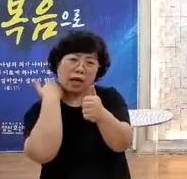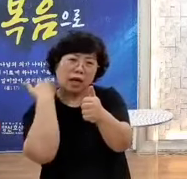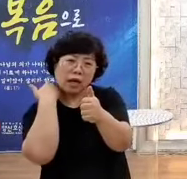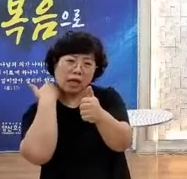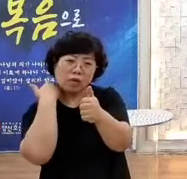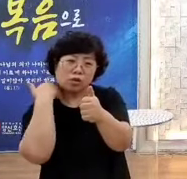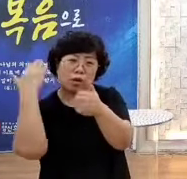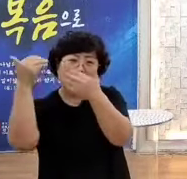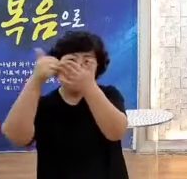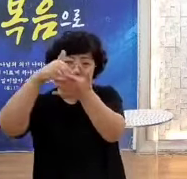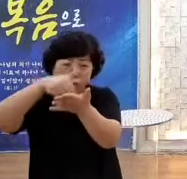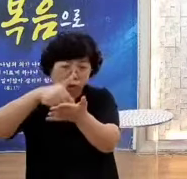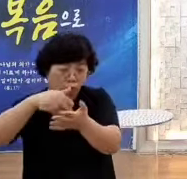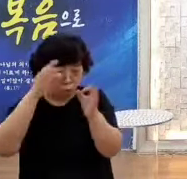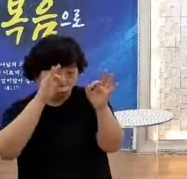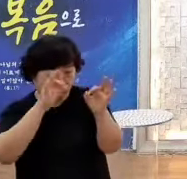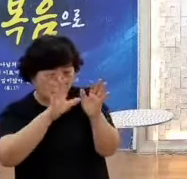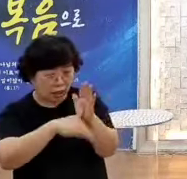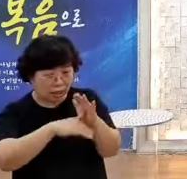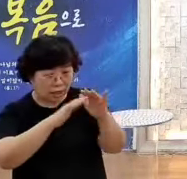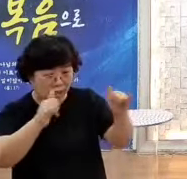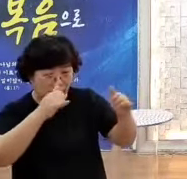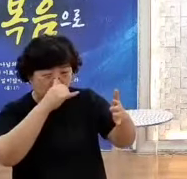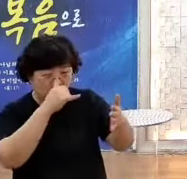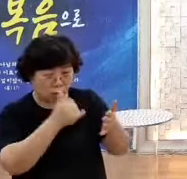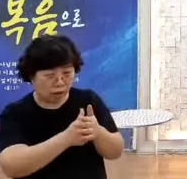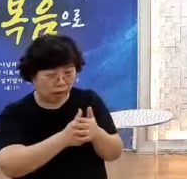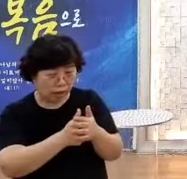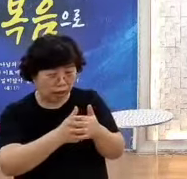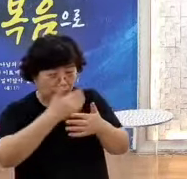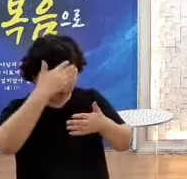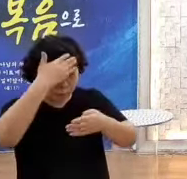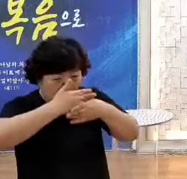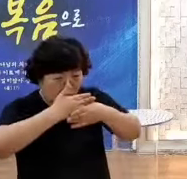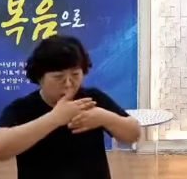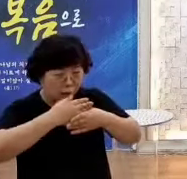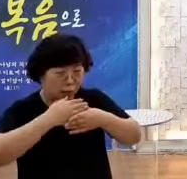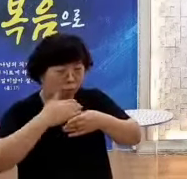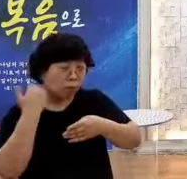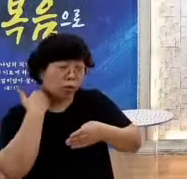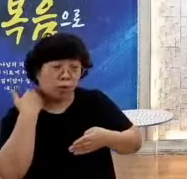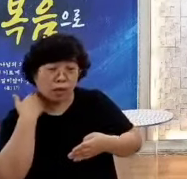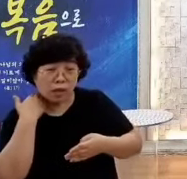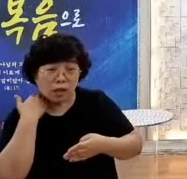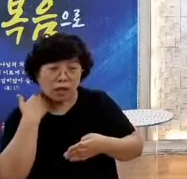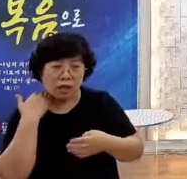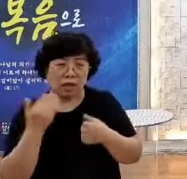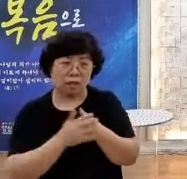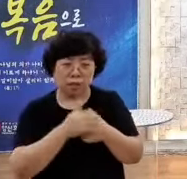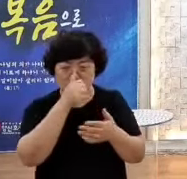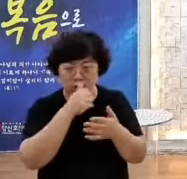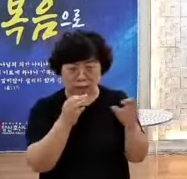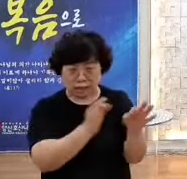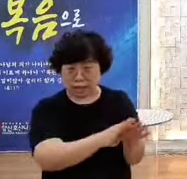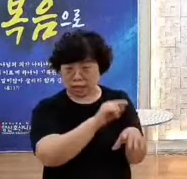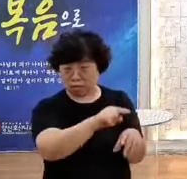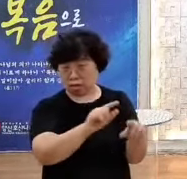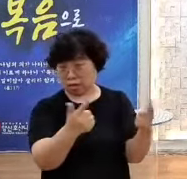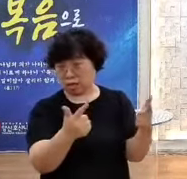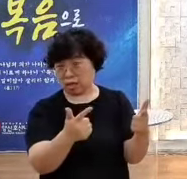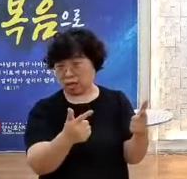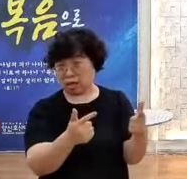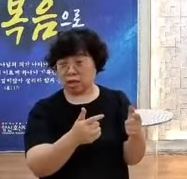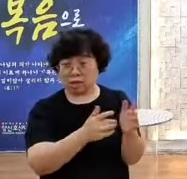이런 결과를 받은 것이 절대 아니다. 절대 이런 오해하시면 안 된다. 내가 예수를 오래 믿어서 이 구원이